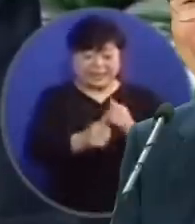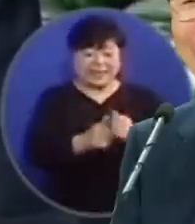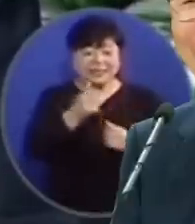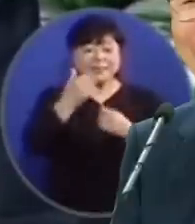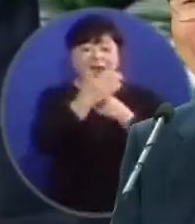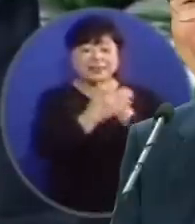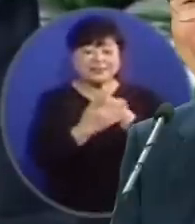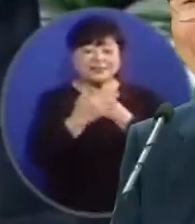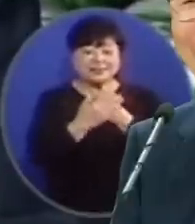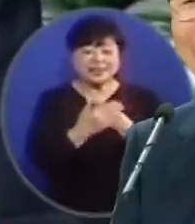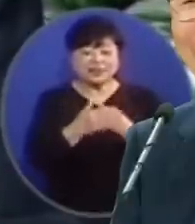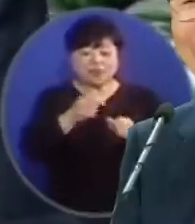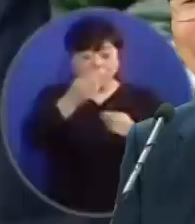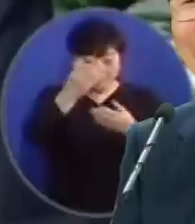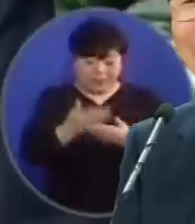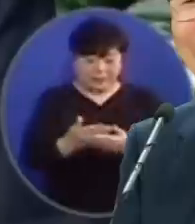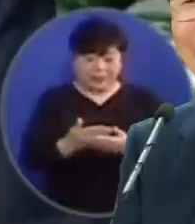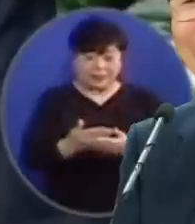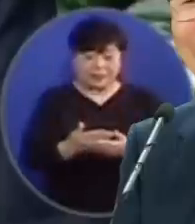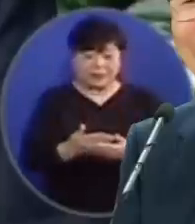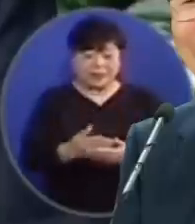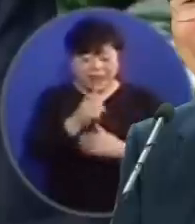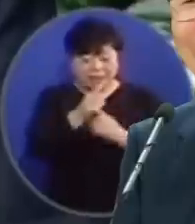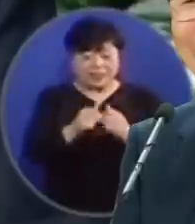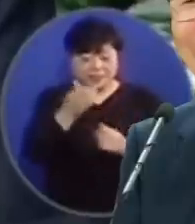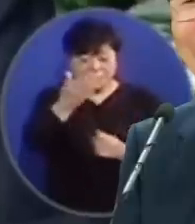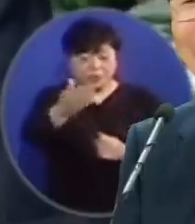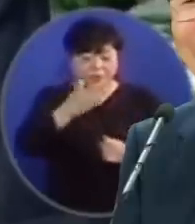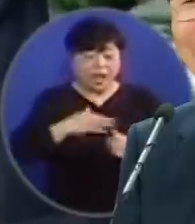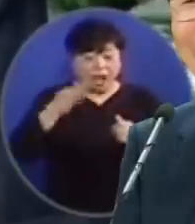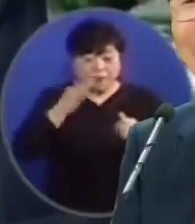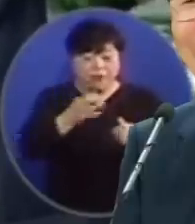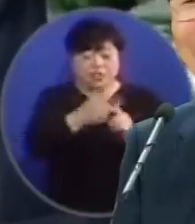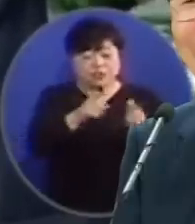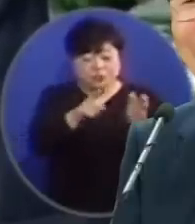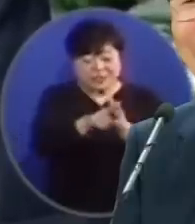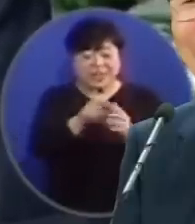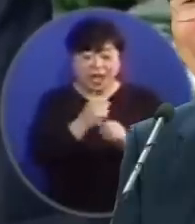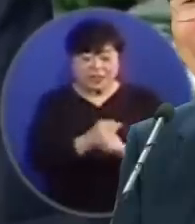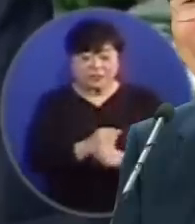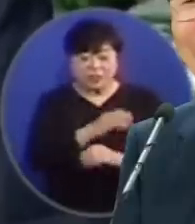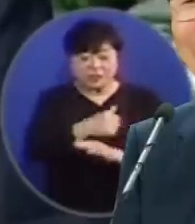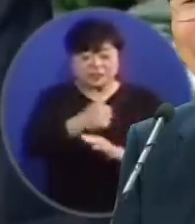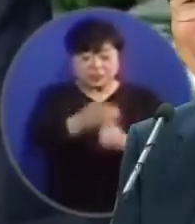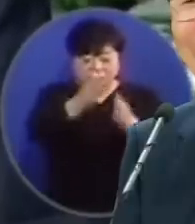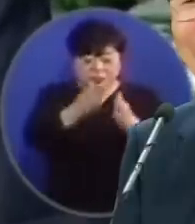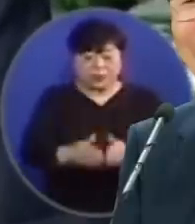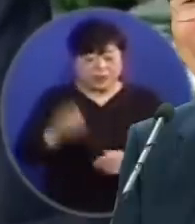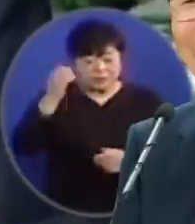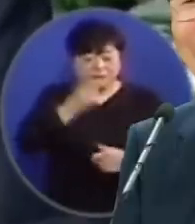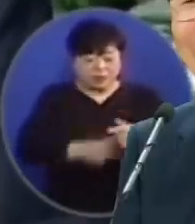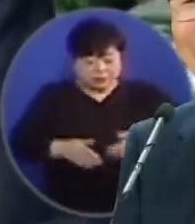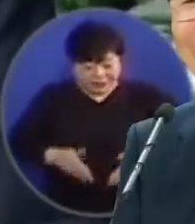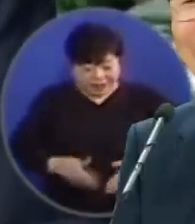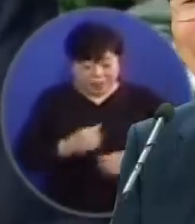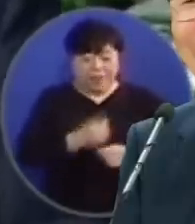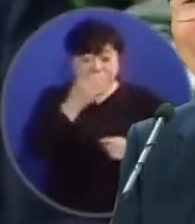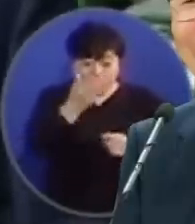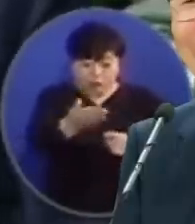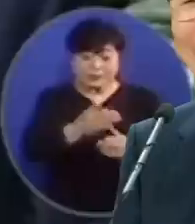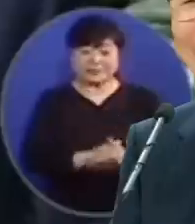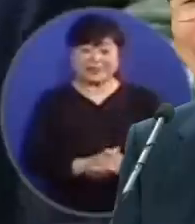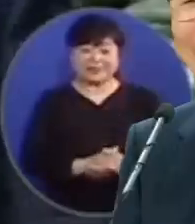하나님의 은혜로 구원받은 것입니다. 하나님이 여러분과 나를 부르셔서 예수 믿게 하시고 그리스도를 통해서 성령으로 거듭나게 만들어주신